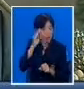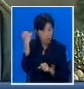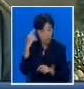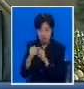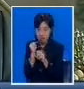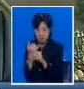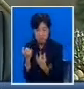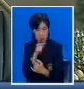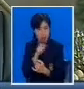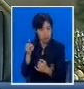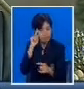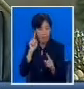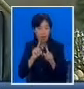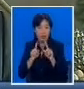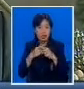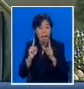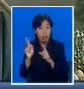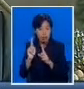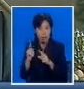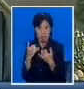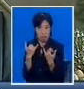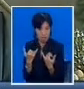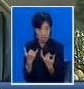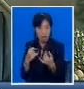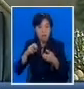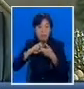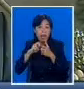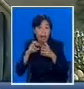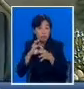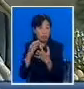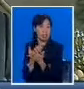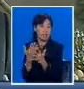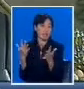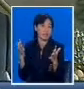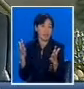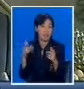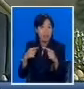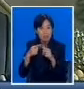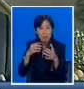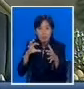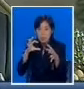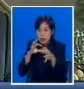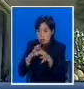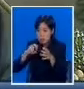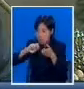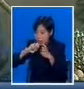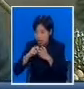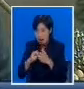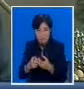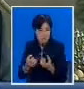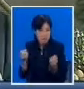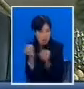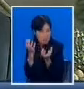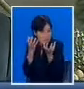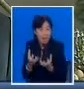พื้นฐานเรื่องระบบการเงินหรือไม่ได้มีปัญหาในเชิงพื้นฐานที่เป็นตัววิกฤตที่จะมากระทบอย่างรุนแรงมาก